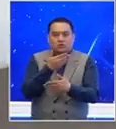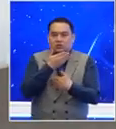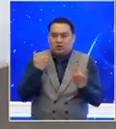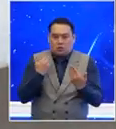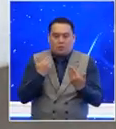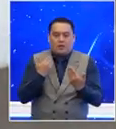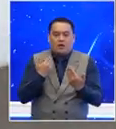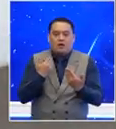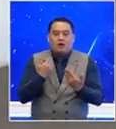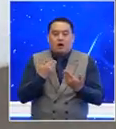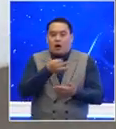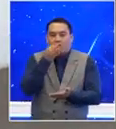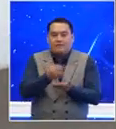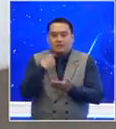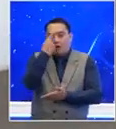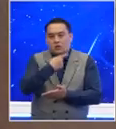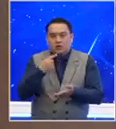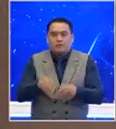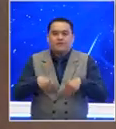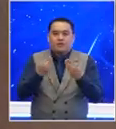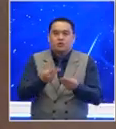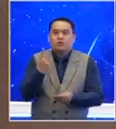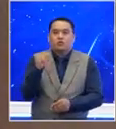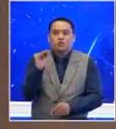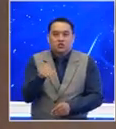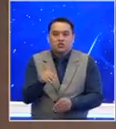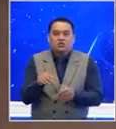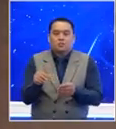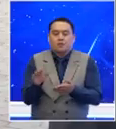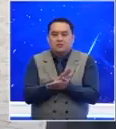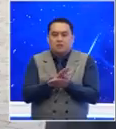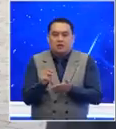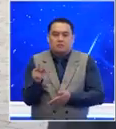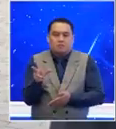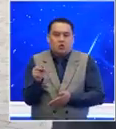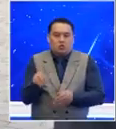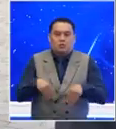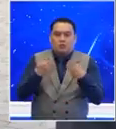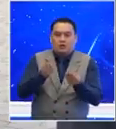в нынешнем квартале ответственные лица планируют выдать более 2000 проездных билетов.